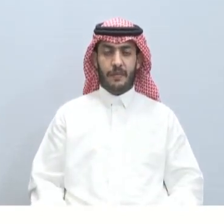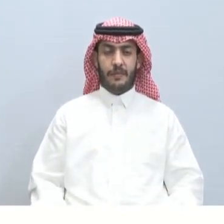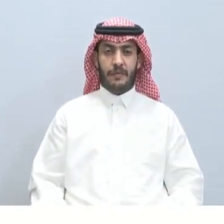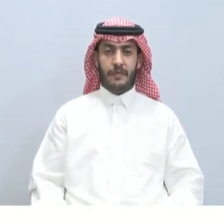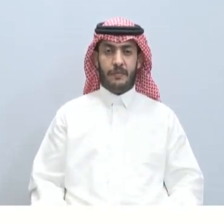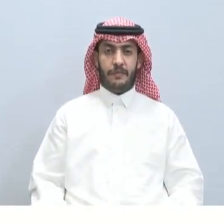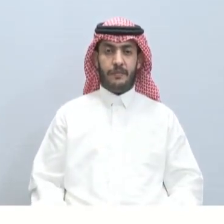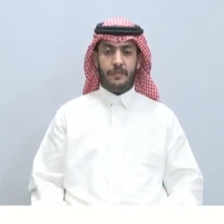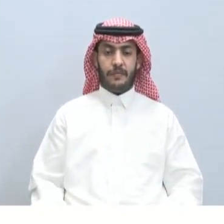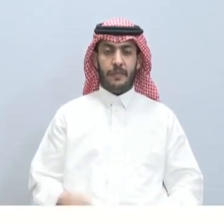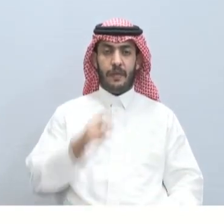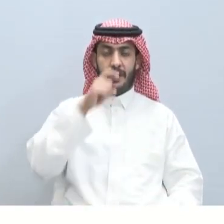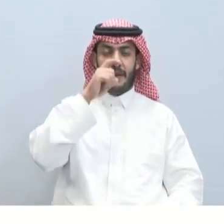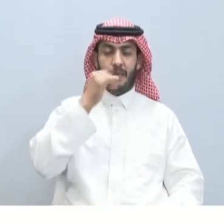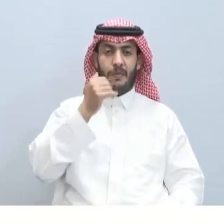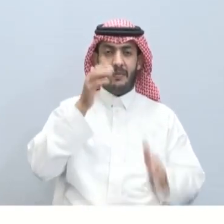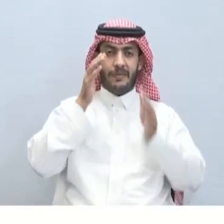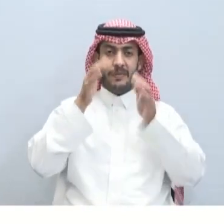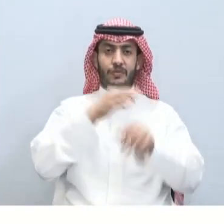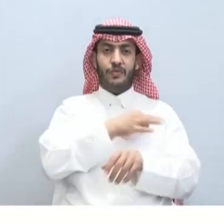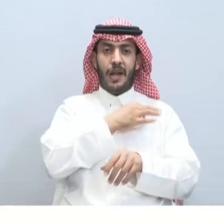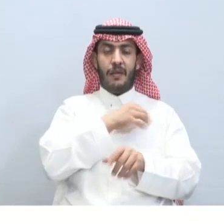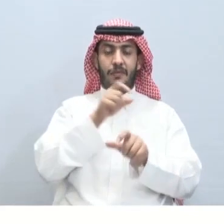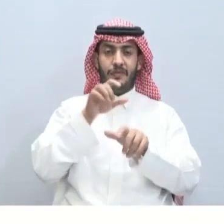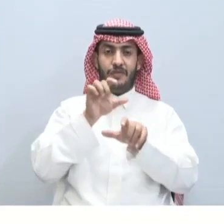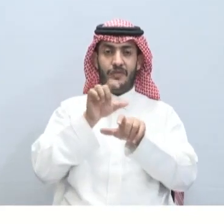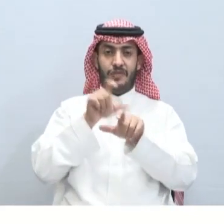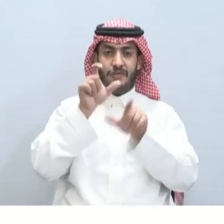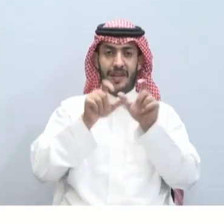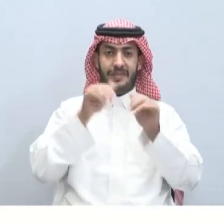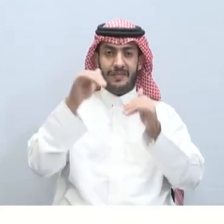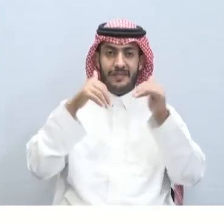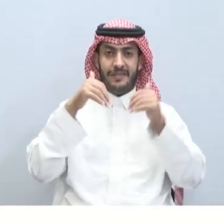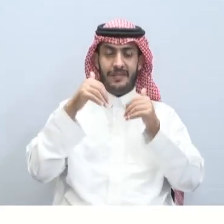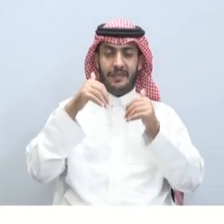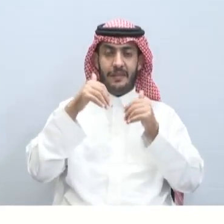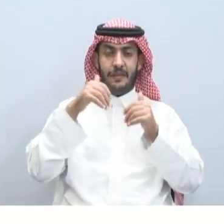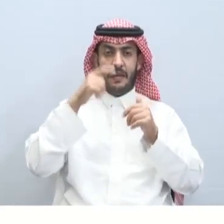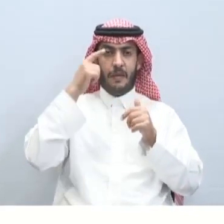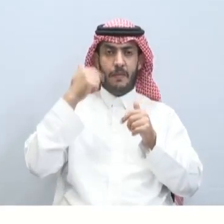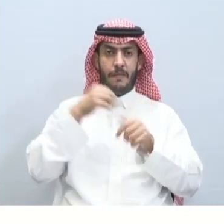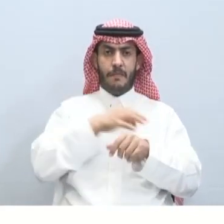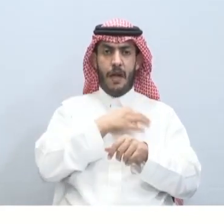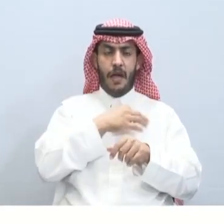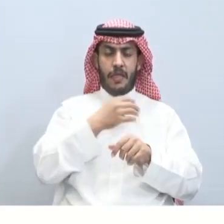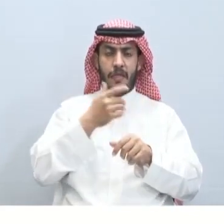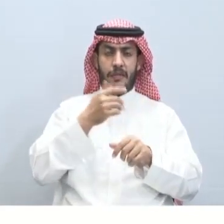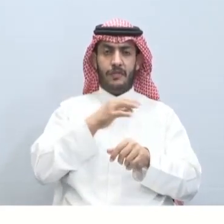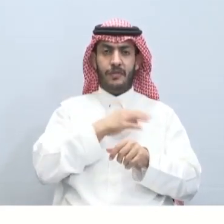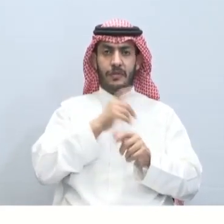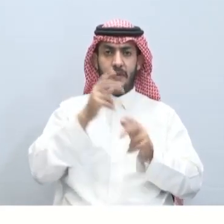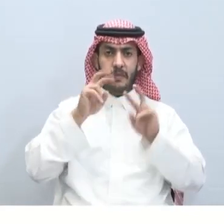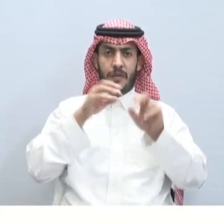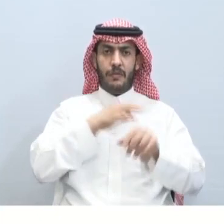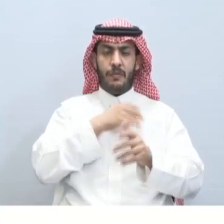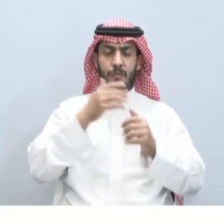ايضا لابد ان اركز على تجربه العميل العميل دائما ما يبحث عن التجربه الافضل من حيث الشراء المنتج